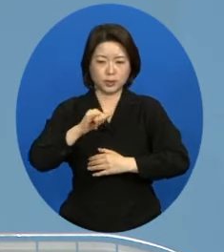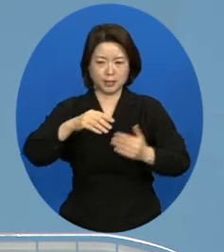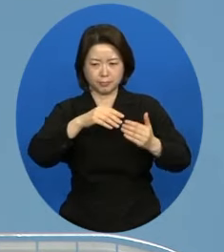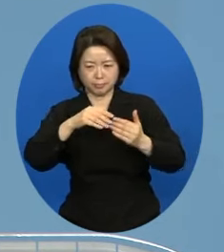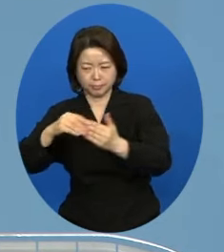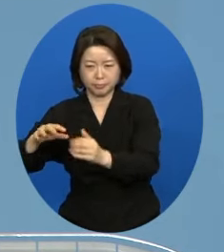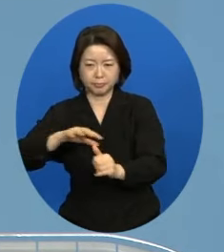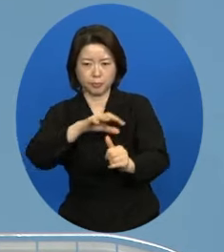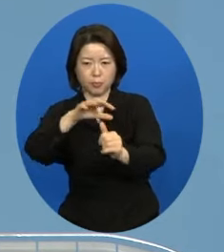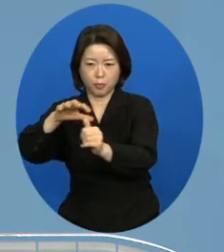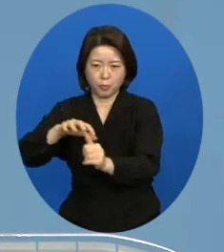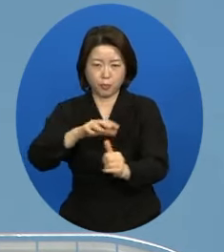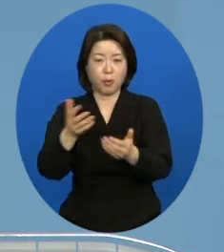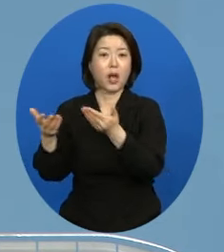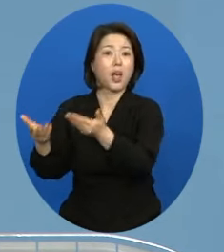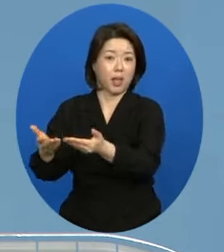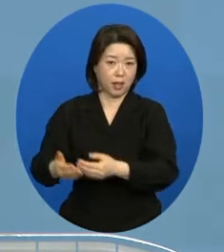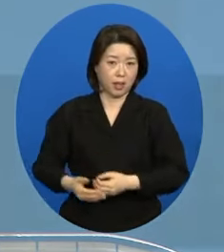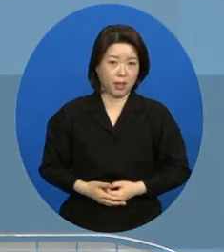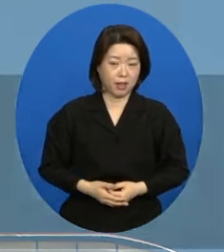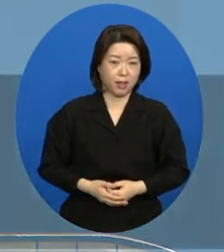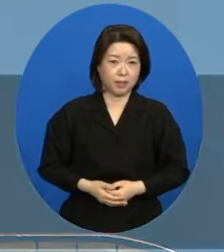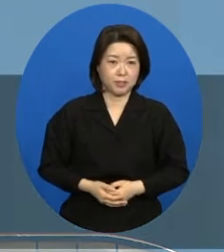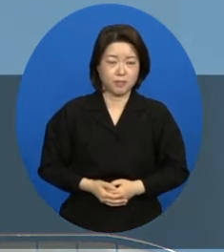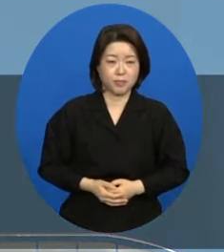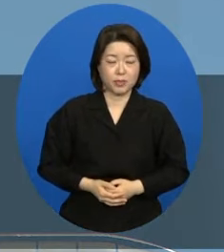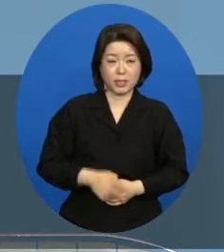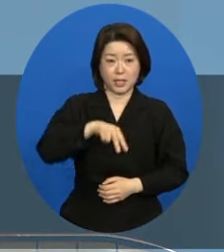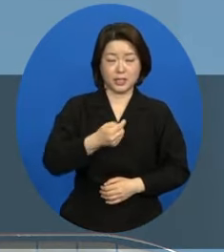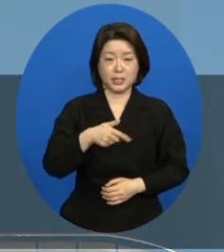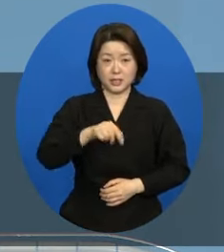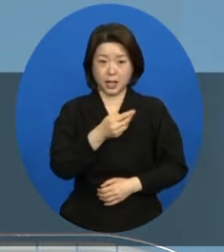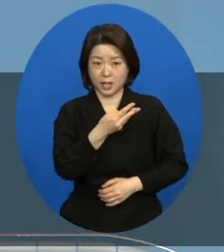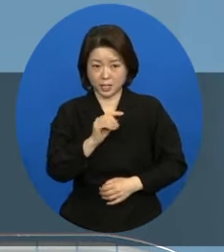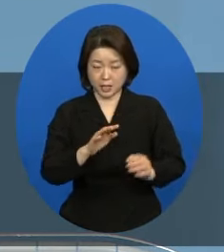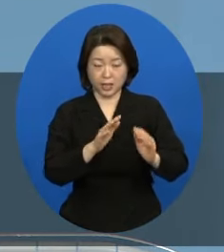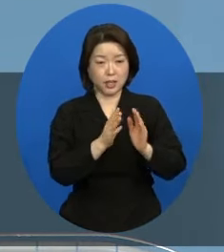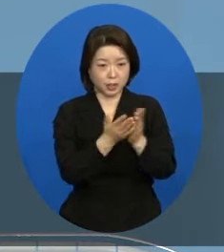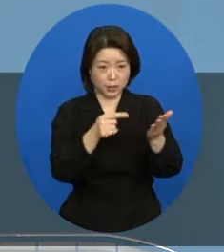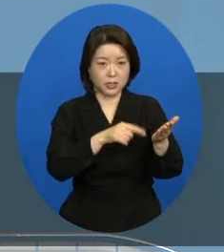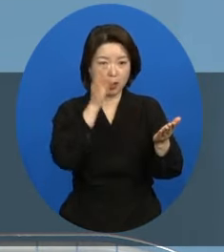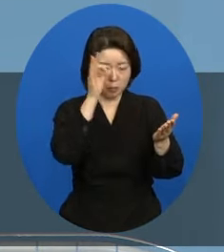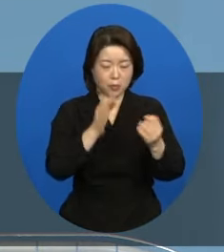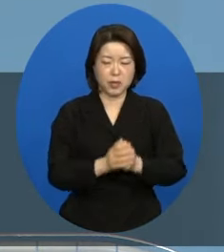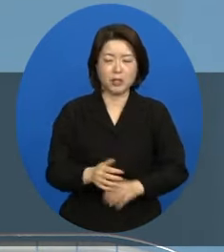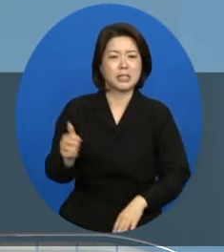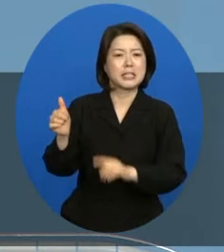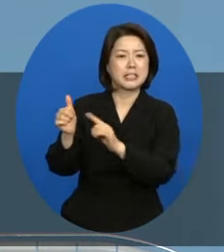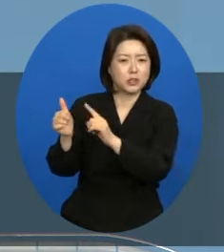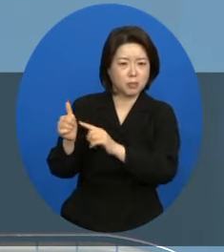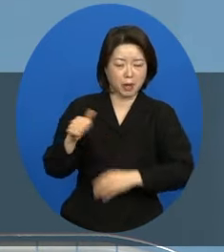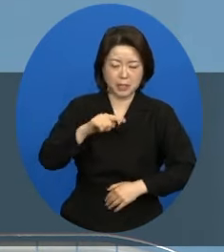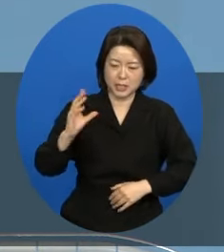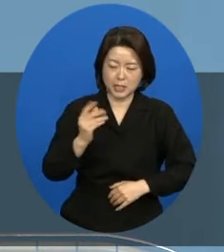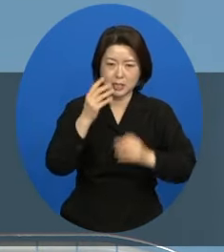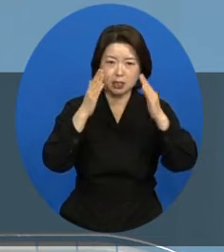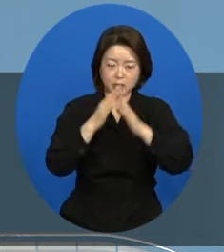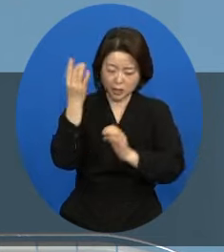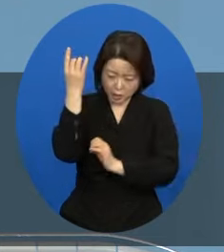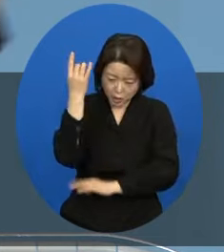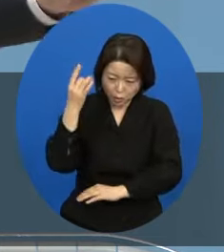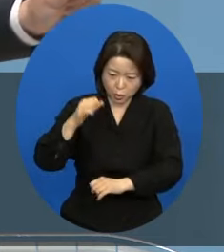것이죠 스가랴 4장 8절에 주님께서 나에게 말씀하셨다 스룹바벨이이 성전에 기초를 놓았으니 그가이